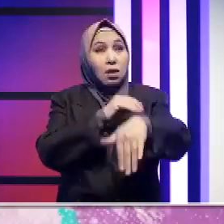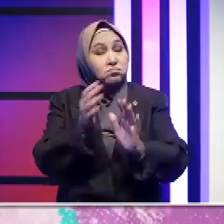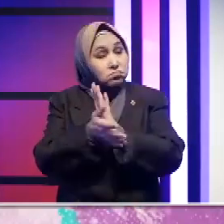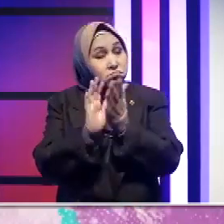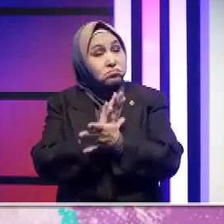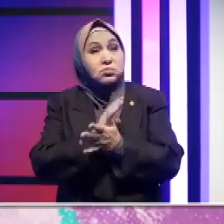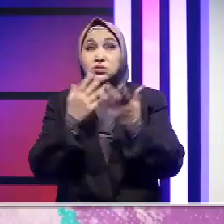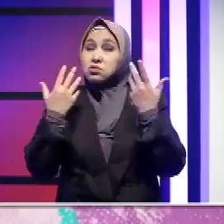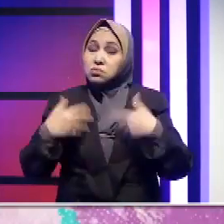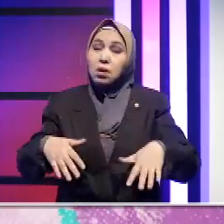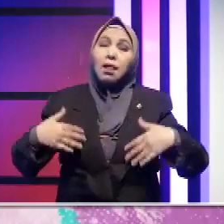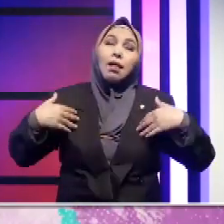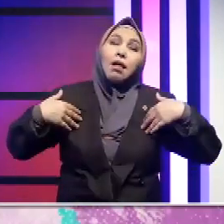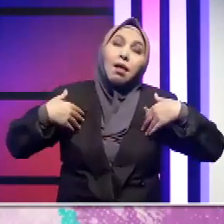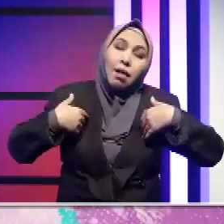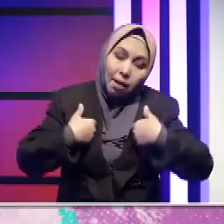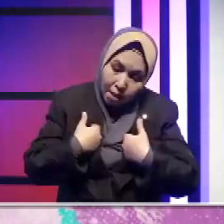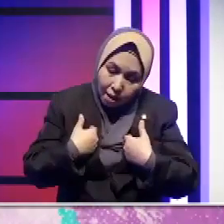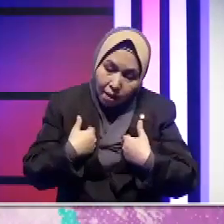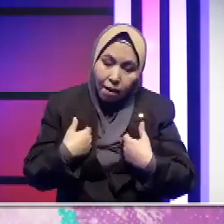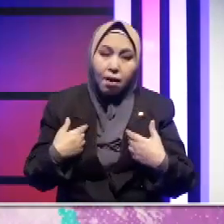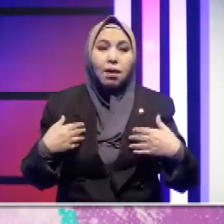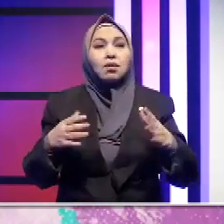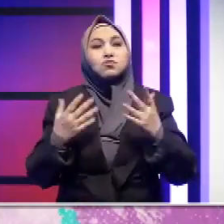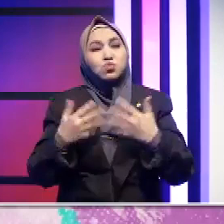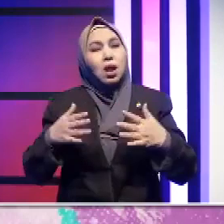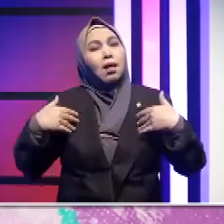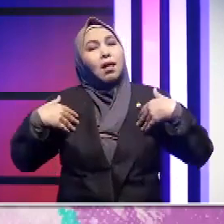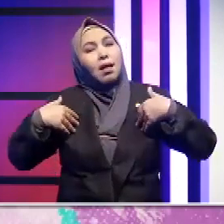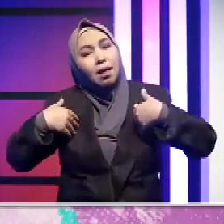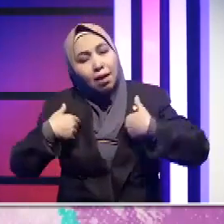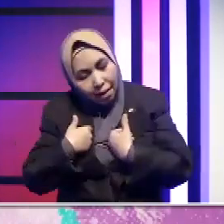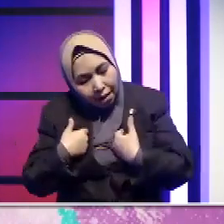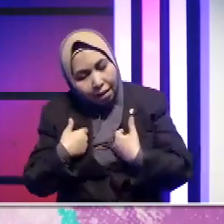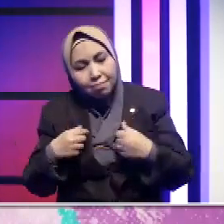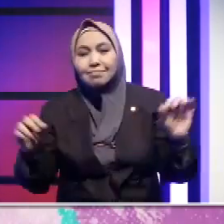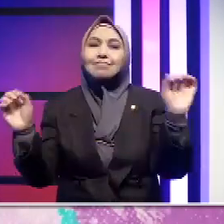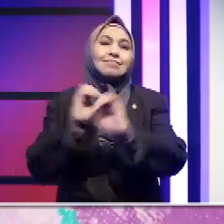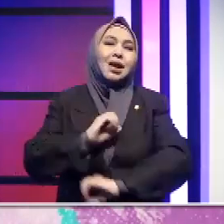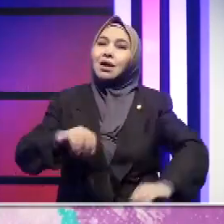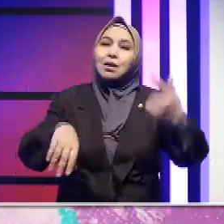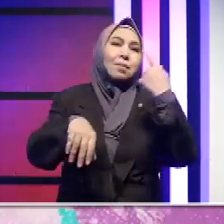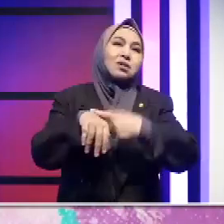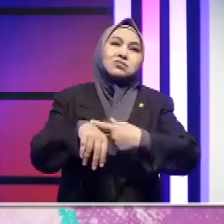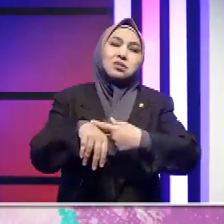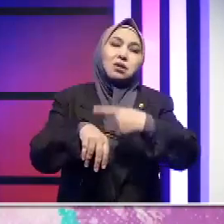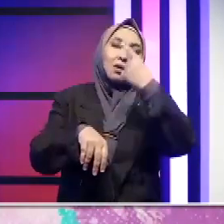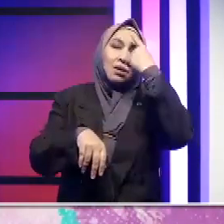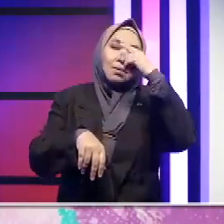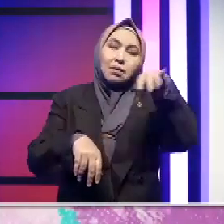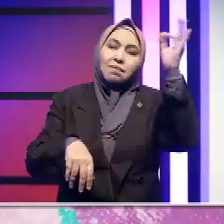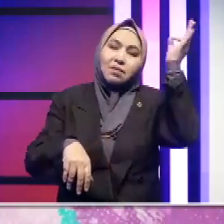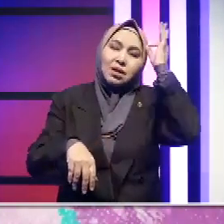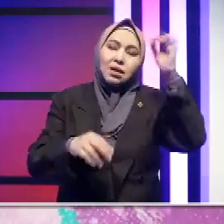sudah ke Natya capek-capek turun ya enggak ada waktu apa namanya Mikir Ya tentang